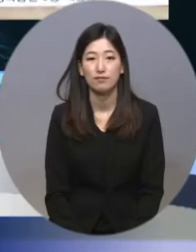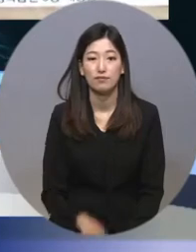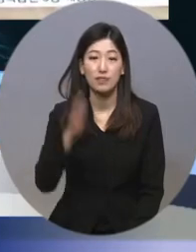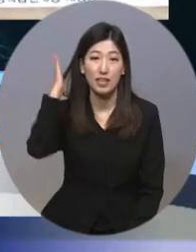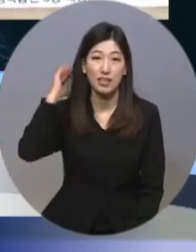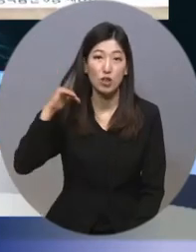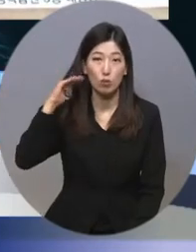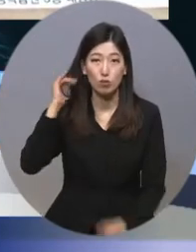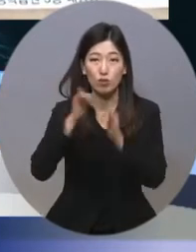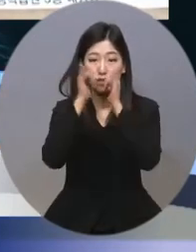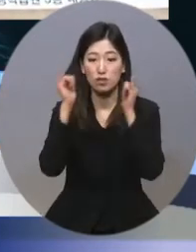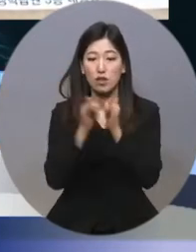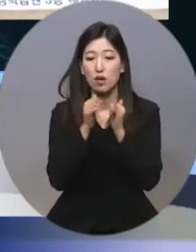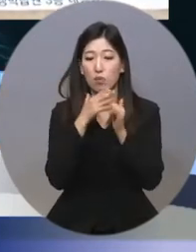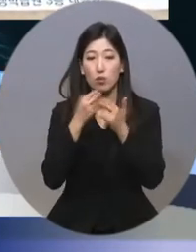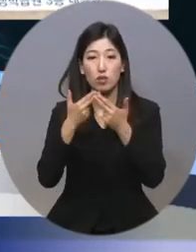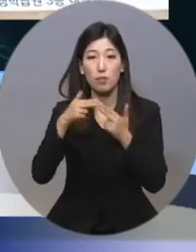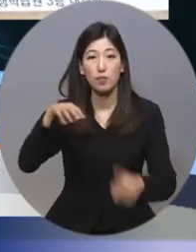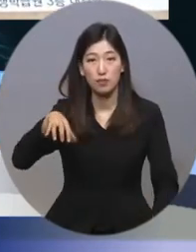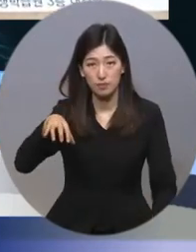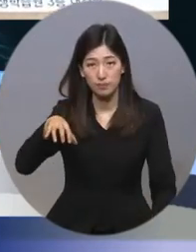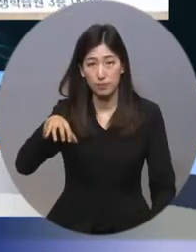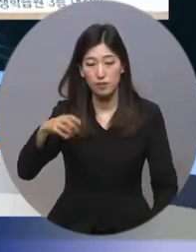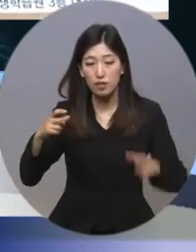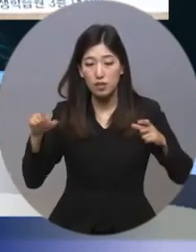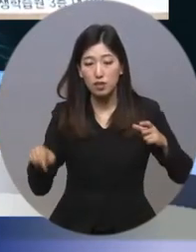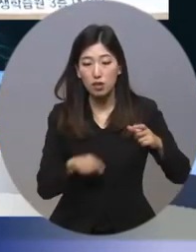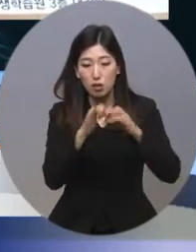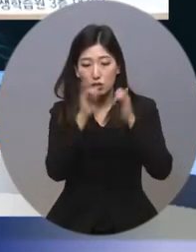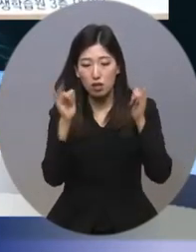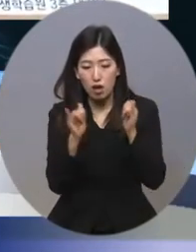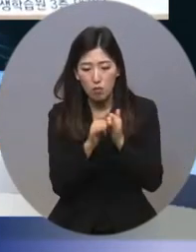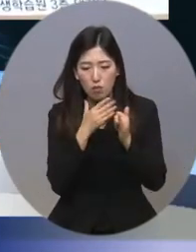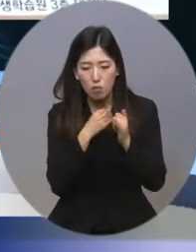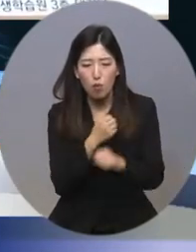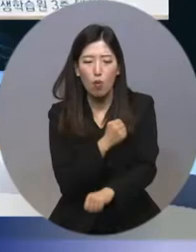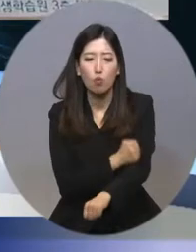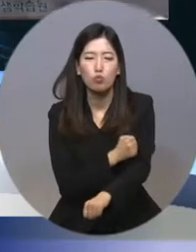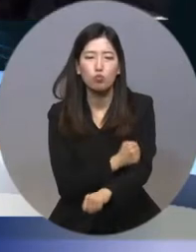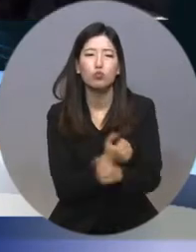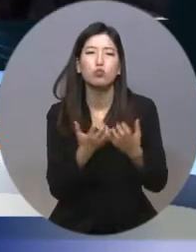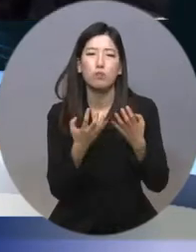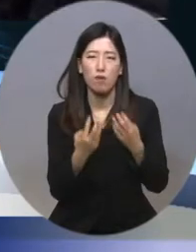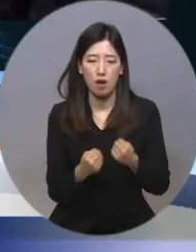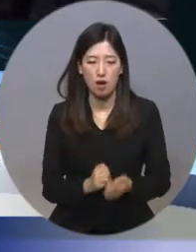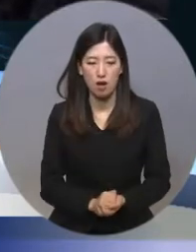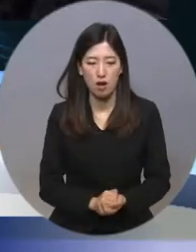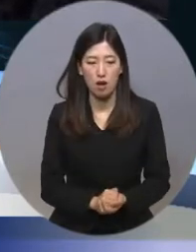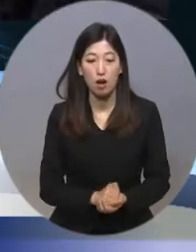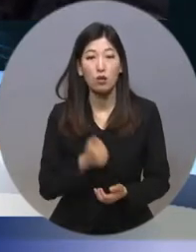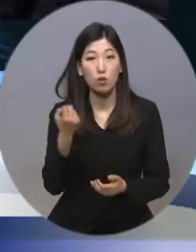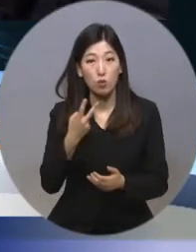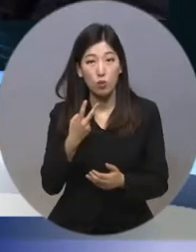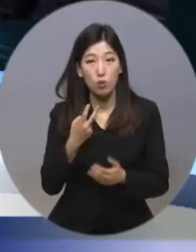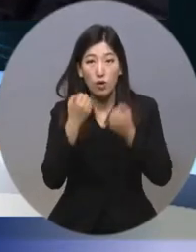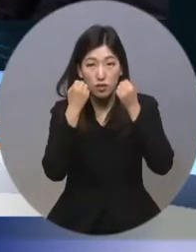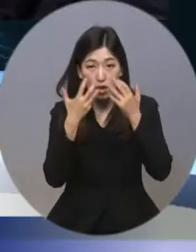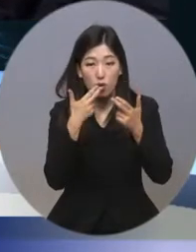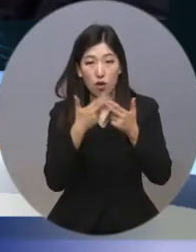의정부 사회복지사협회가 지역의 사회복지사 노고를 격려하고 차기 지도자를 선출하는 자리를